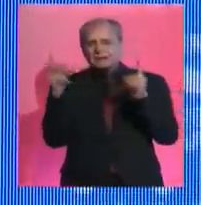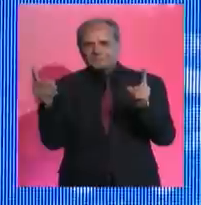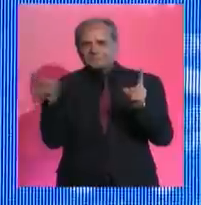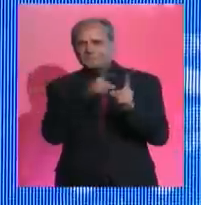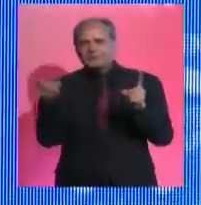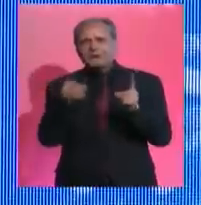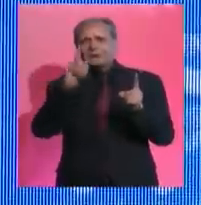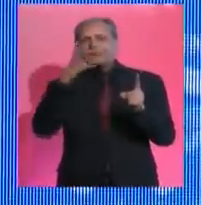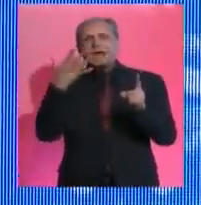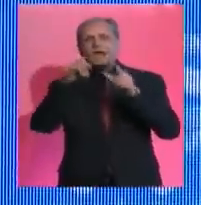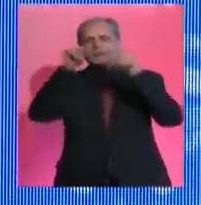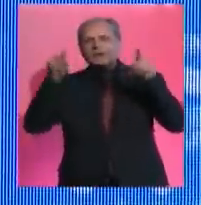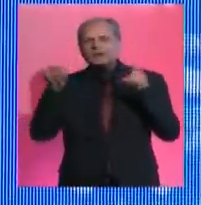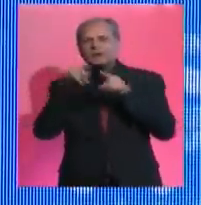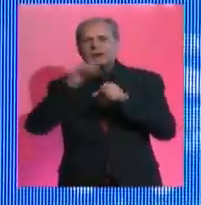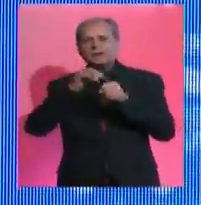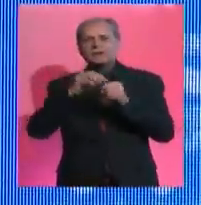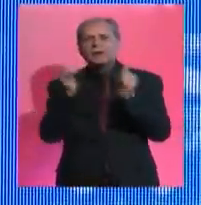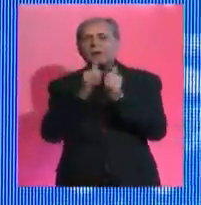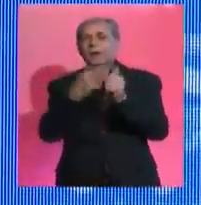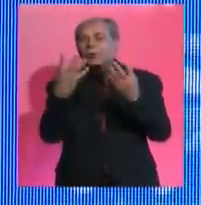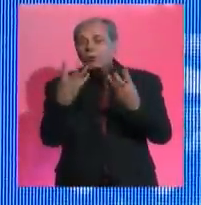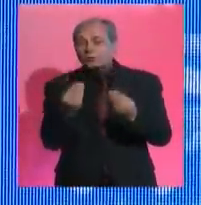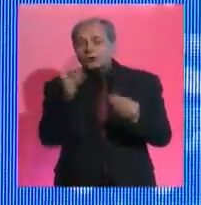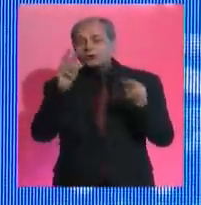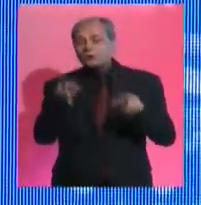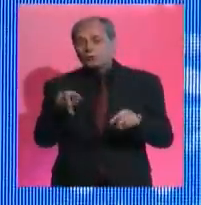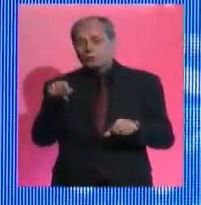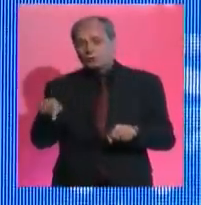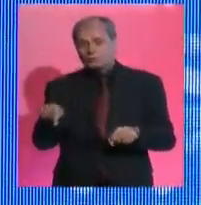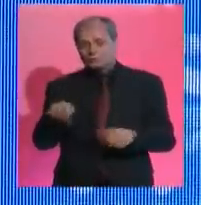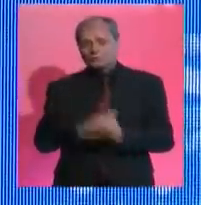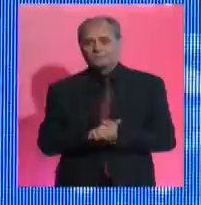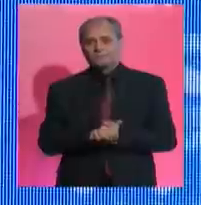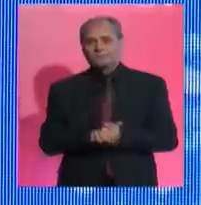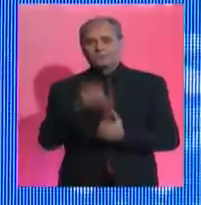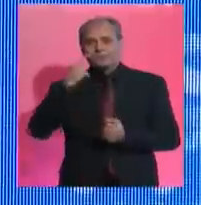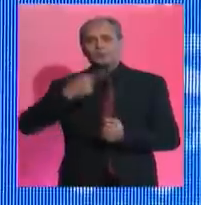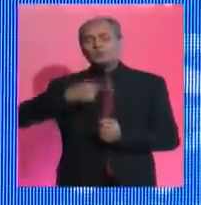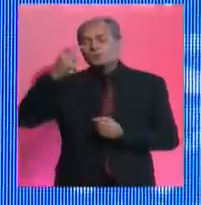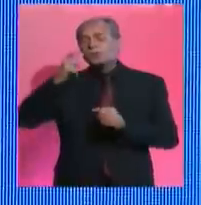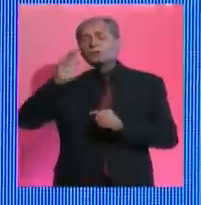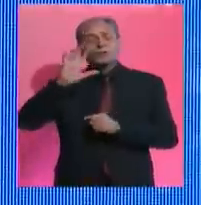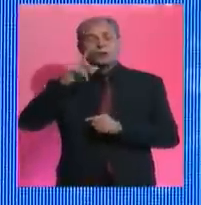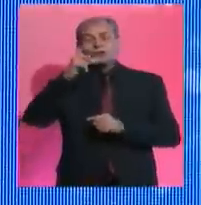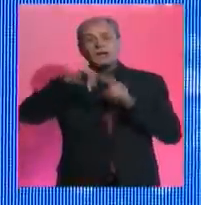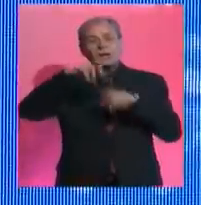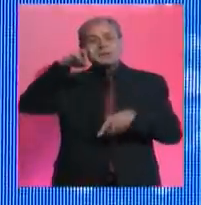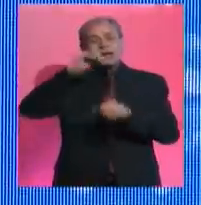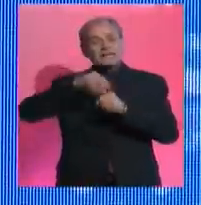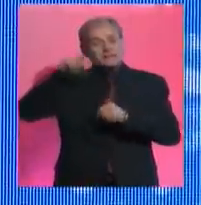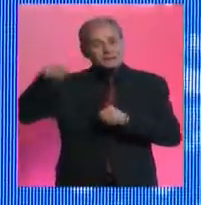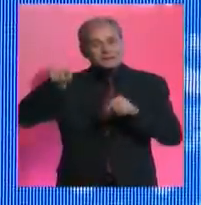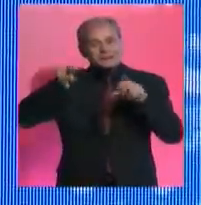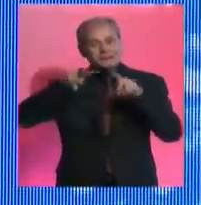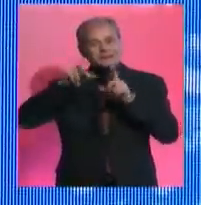hangi ilkeler çerçevesinde bir araya geleceğini göstermiş olmasıdır Cumhuriyet Halk Partisi Milli selamet